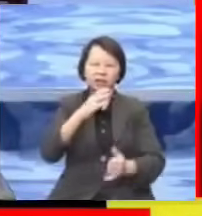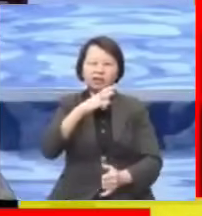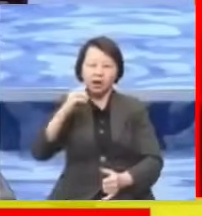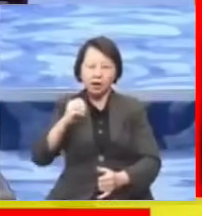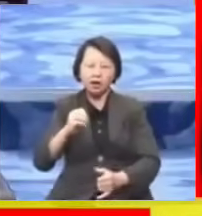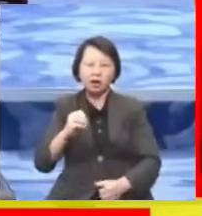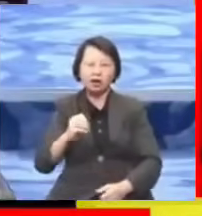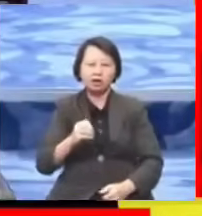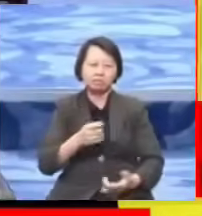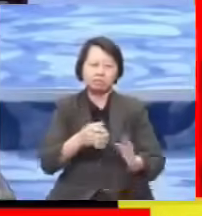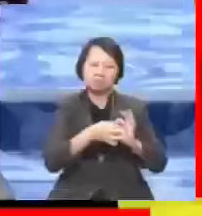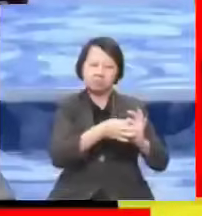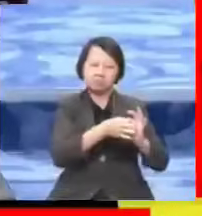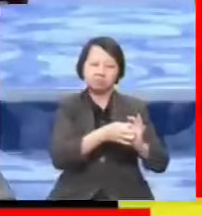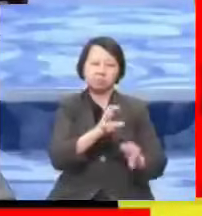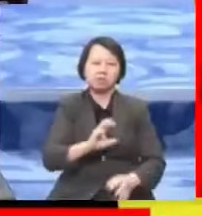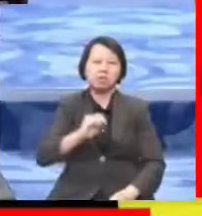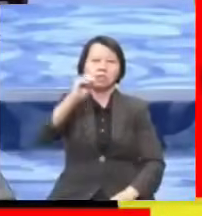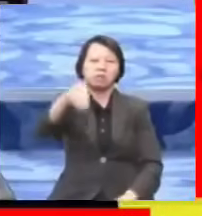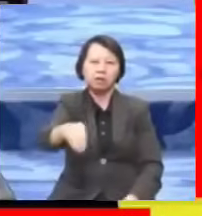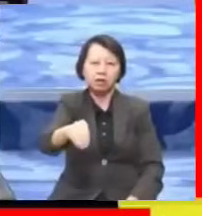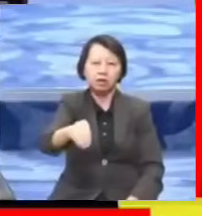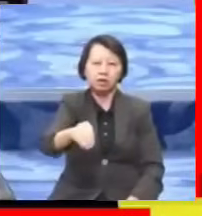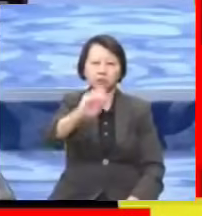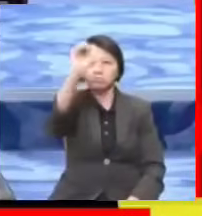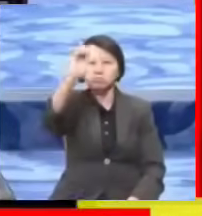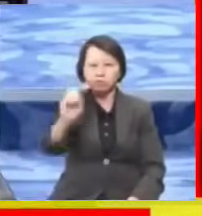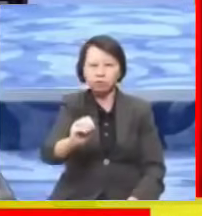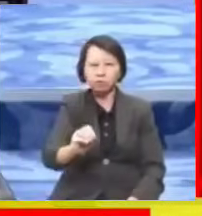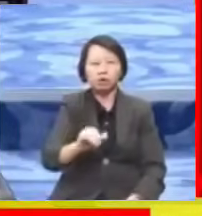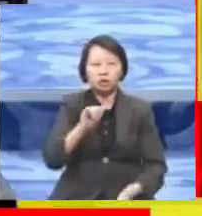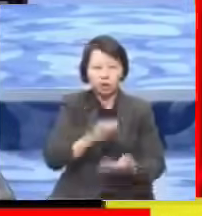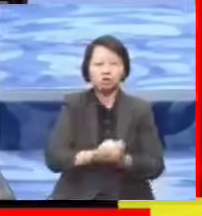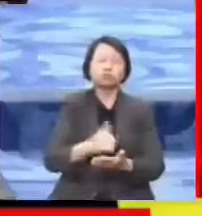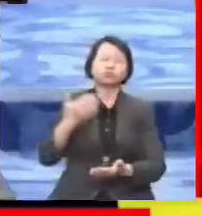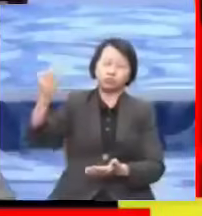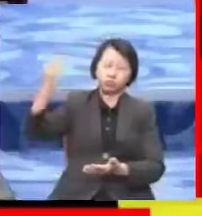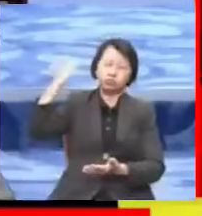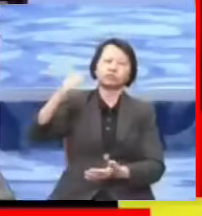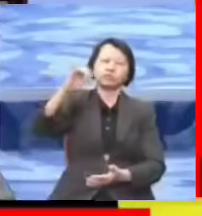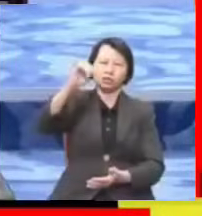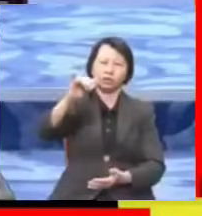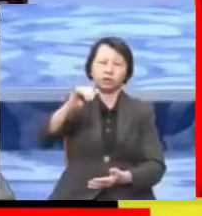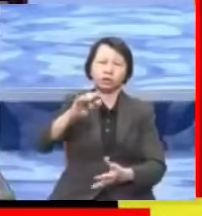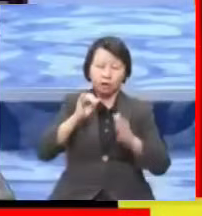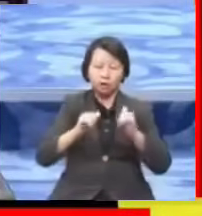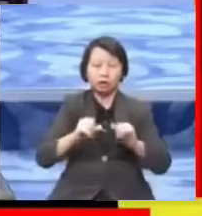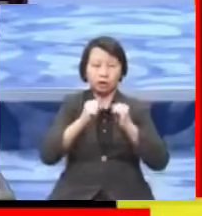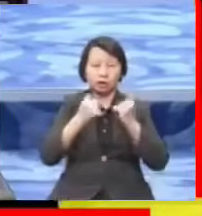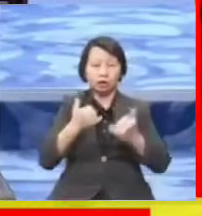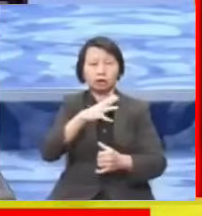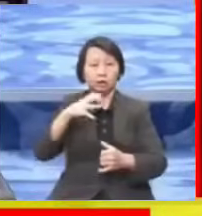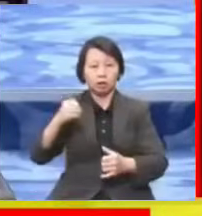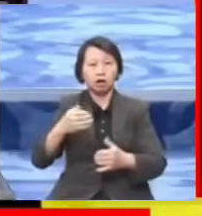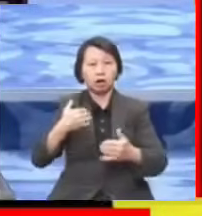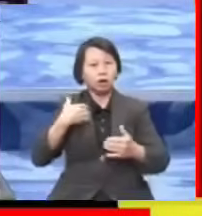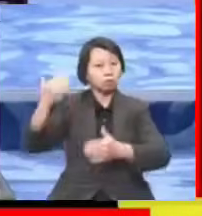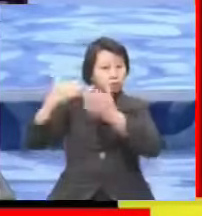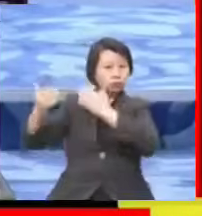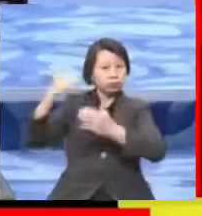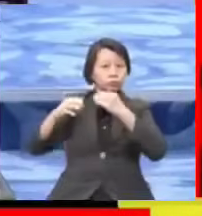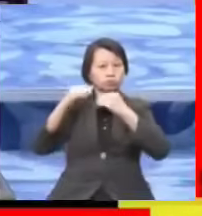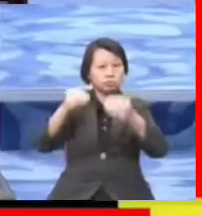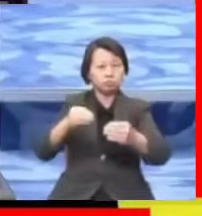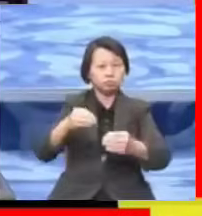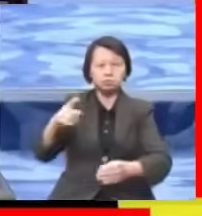tertentu, kroni. Ini amalan yang tidak boleh dinafikan. Kebanyakan syarikat baru yang datang, yang pernah berlabur dulu,